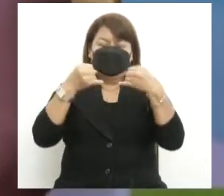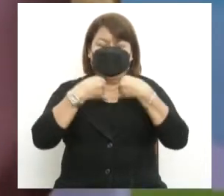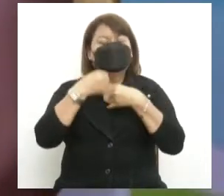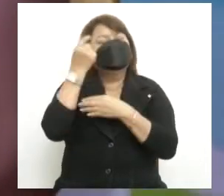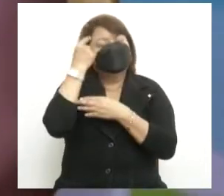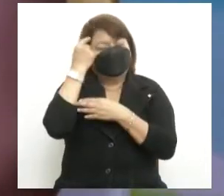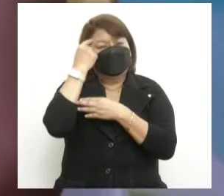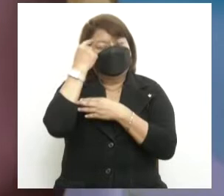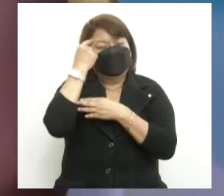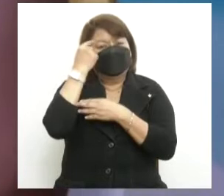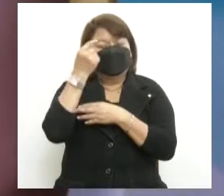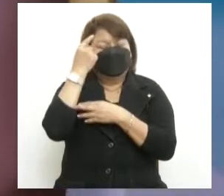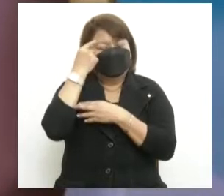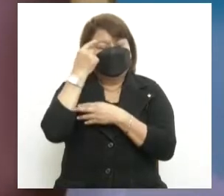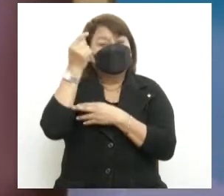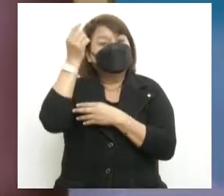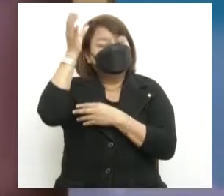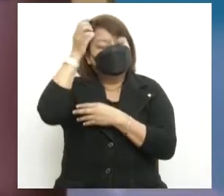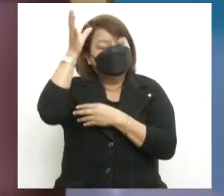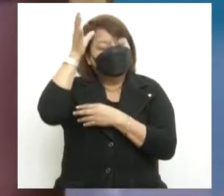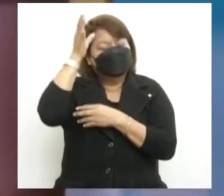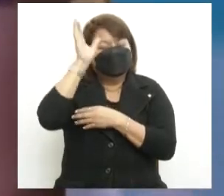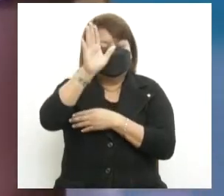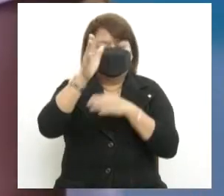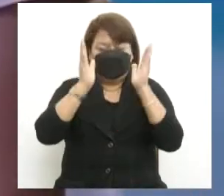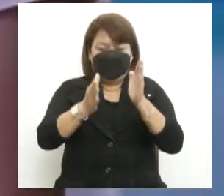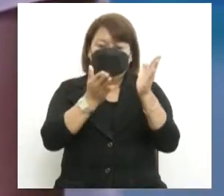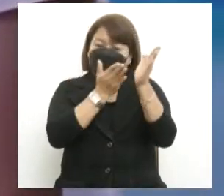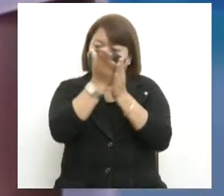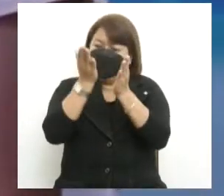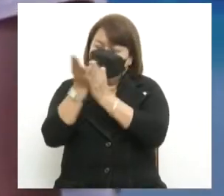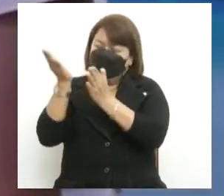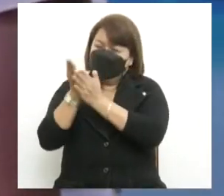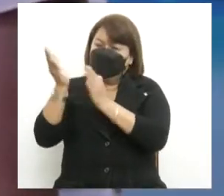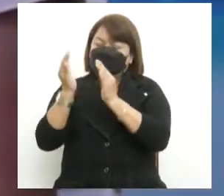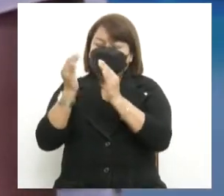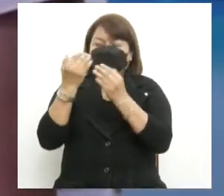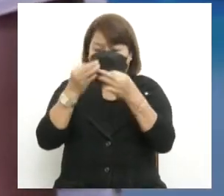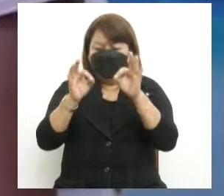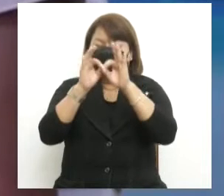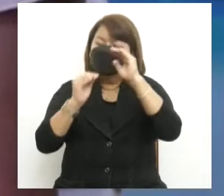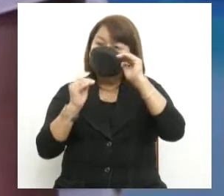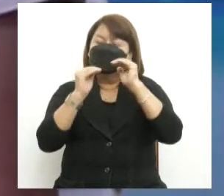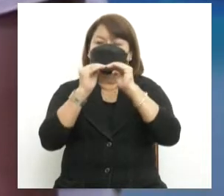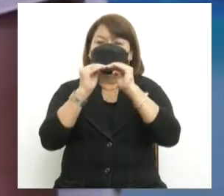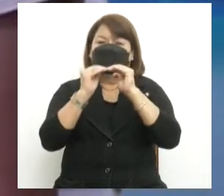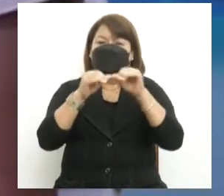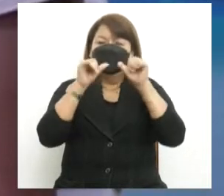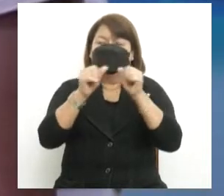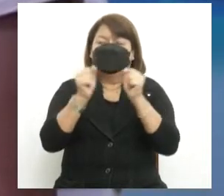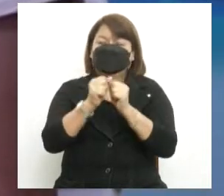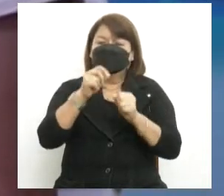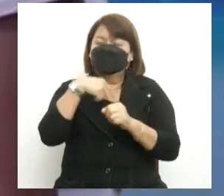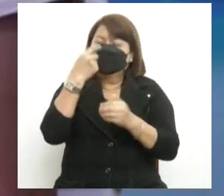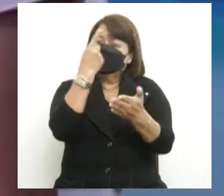าสติปัญญาของมนุษย์เนี่ยมีหลายด้านที่มีความสำคัญเท่าเทียมกันขึ้นอยู่กับว่าใครจะโดดเด่นด้